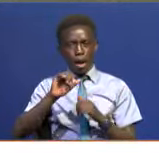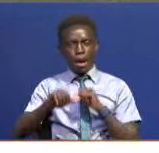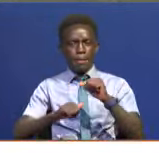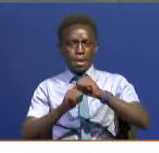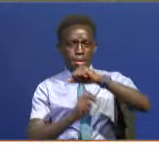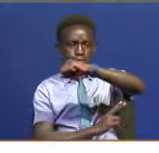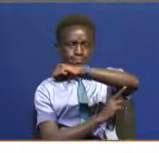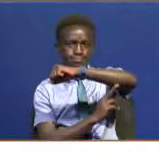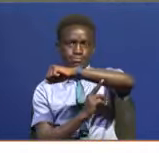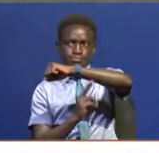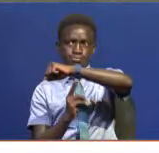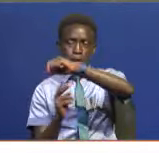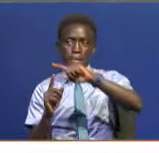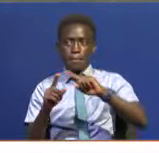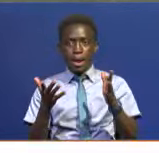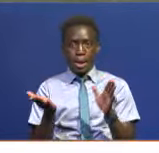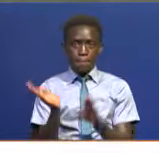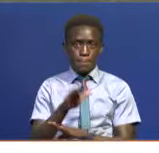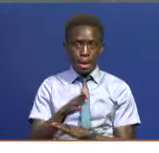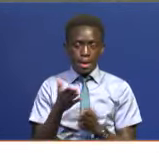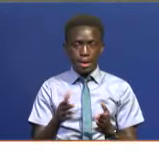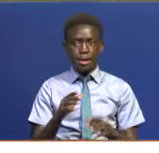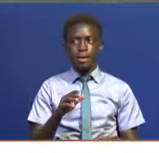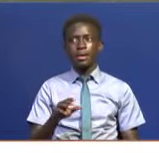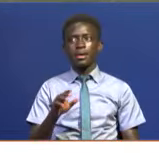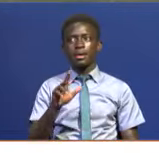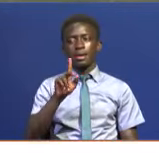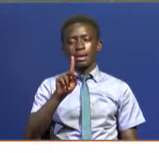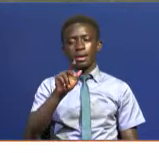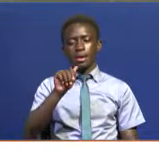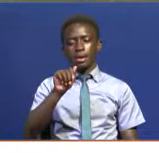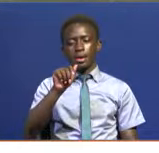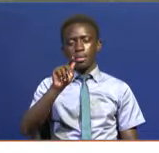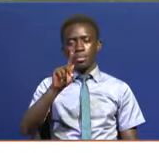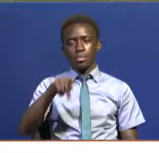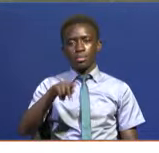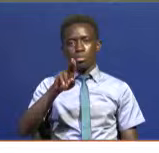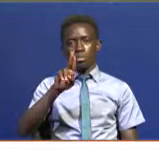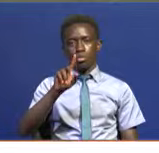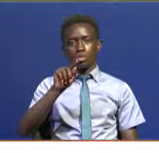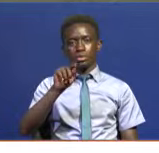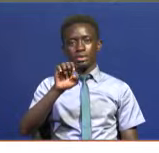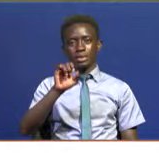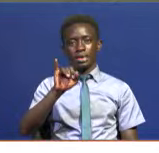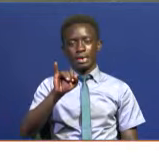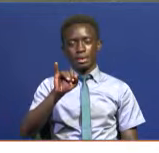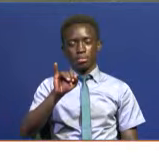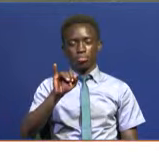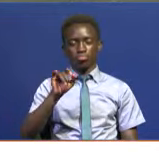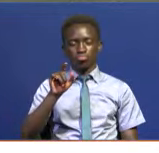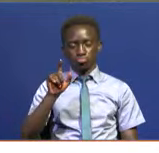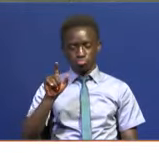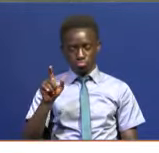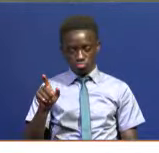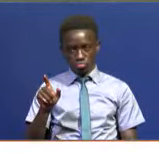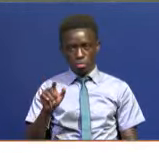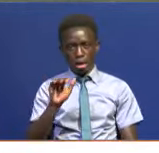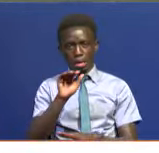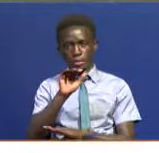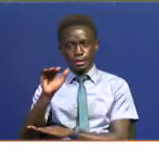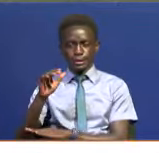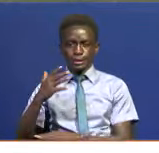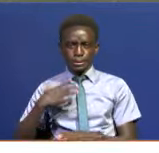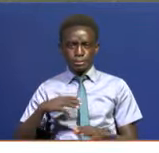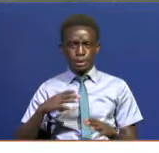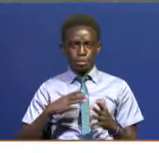Kireja hapa studioni, mwakilishi wa wadi ya Kaputei Kaskazini Joseph Oluwasa ametoa wito kwa wakazi kutenga